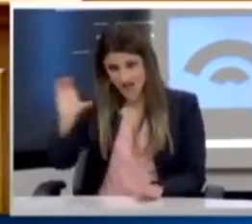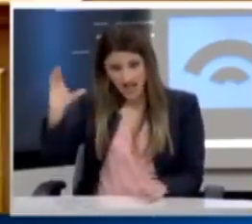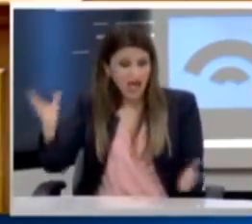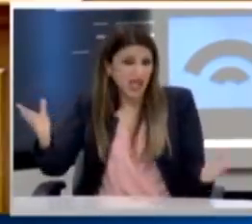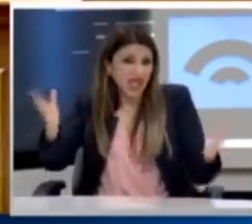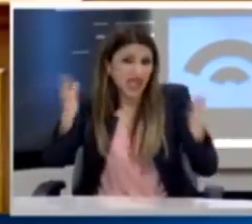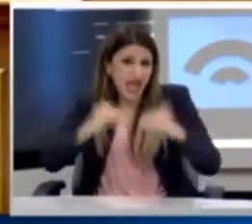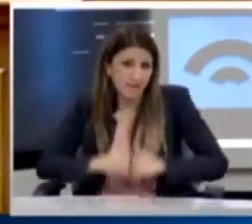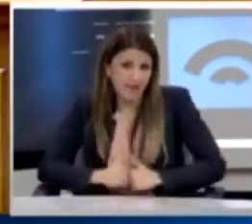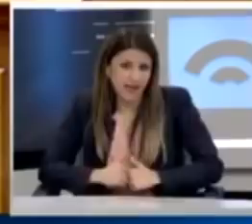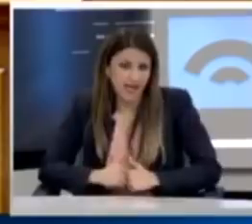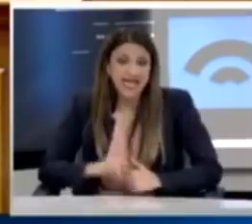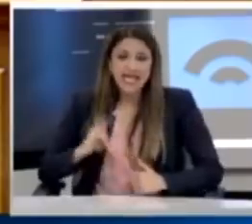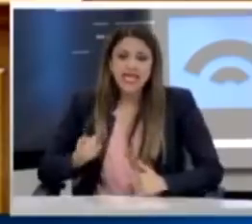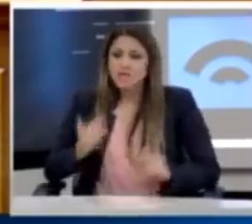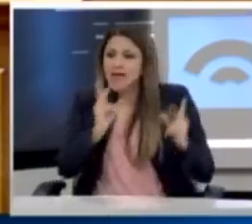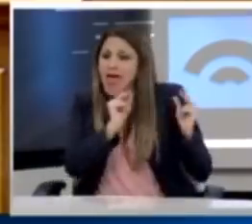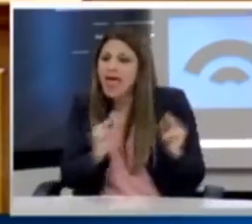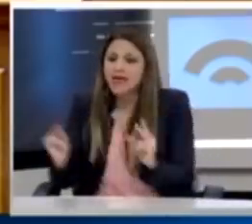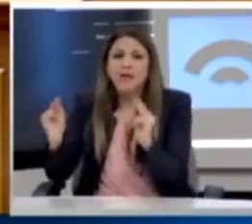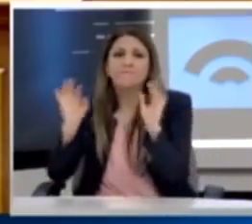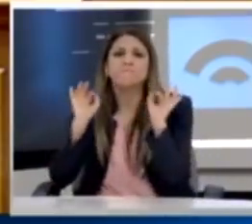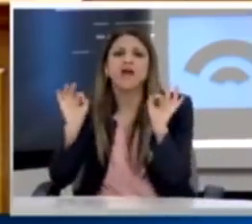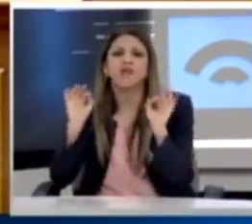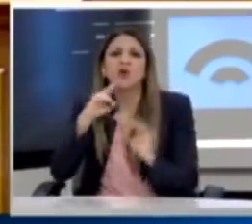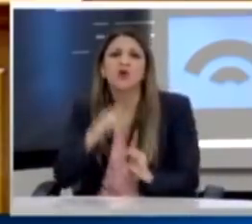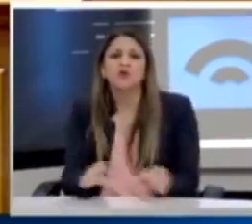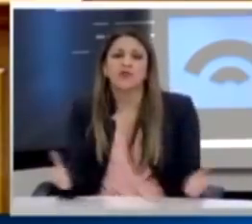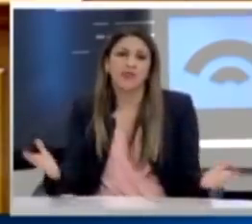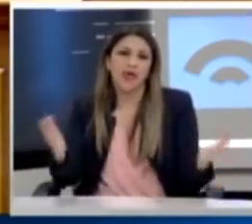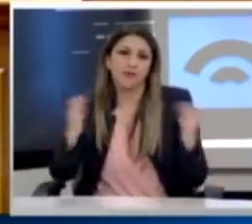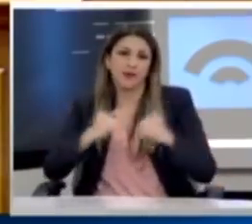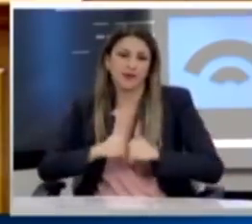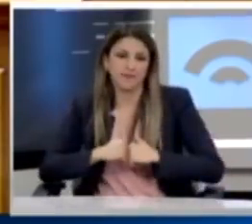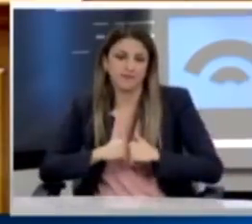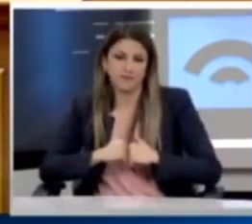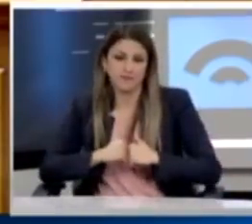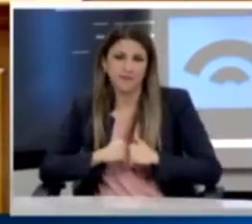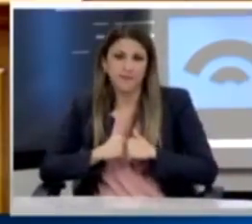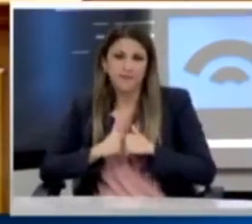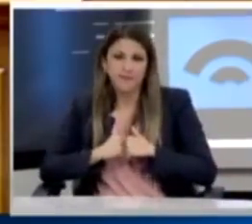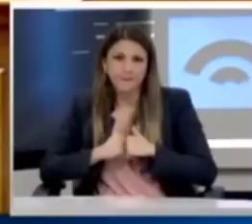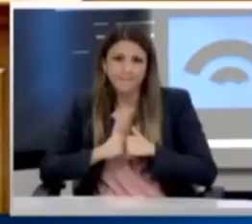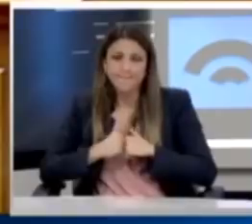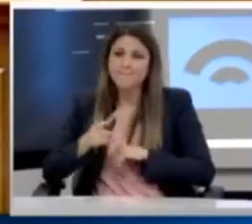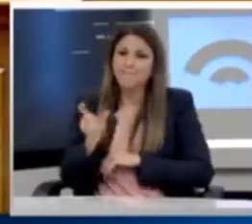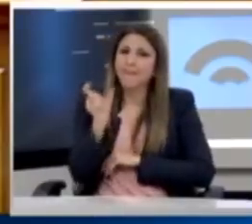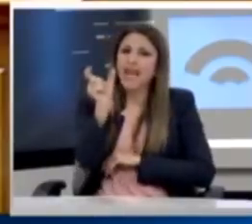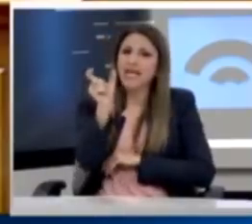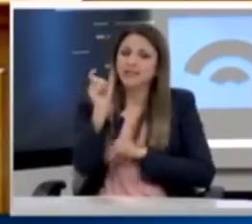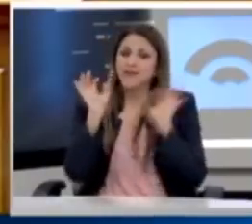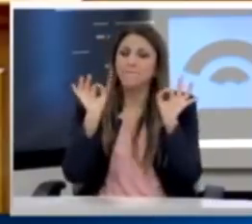Ούτε βέβαια κάποια ενιαία μακεδονική γλώσσα. Και μόνο το γεγονός ότι ο όρος